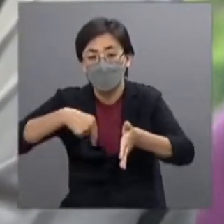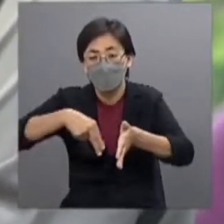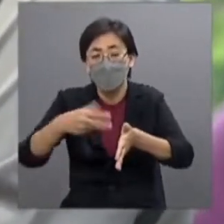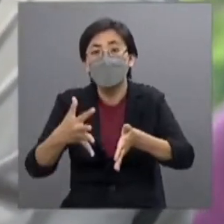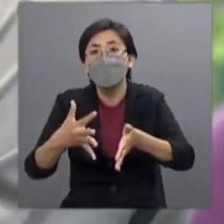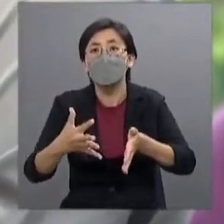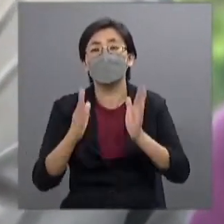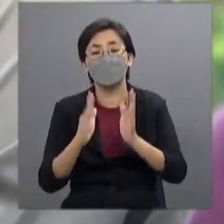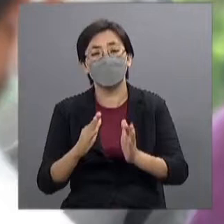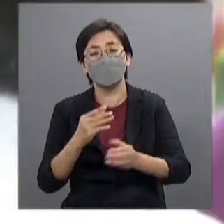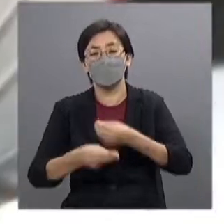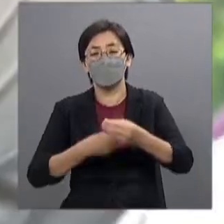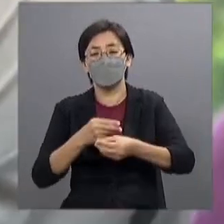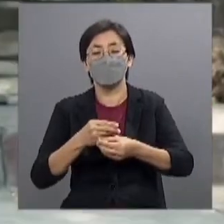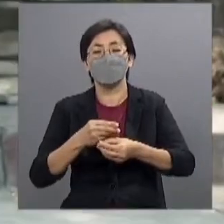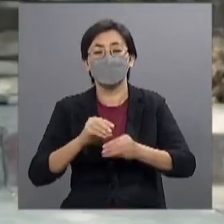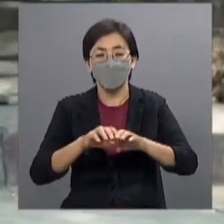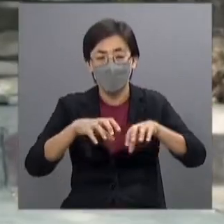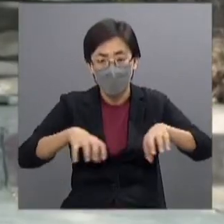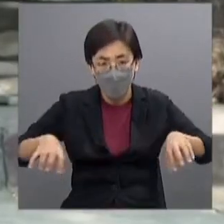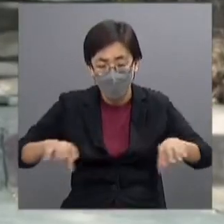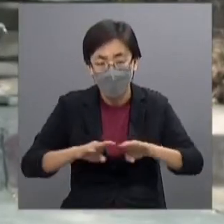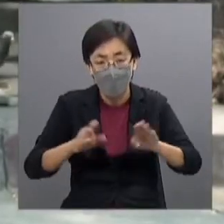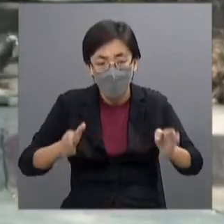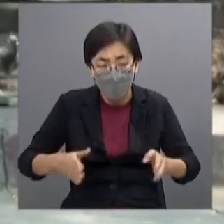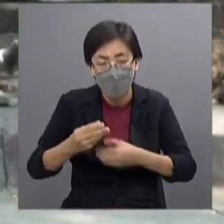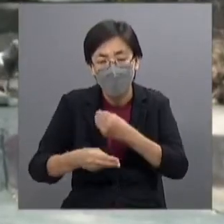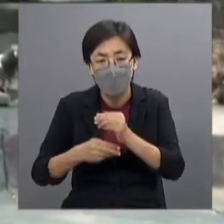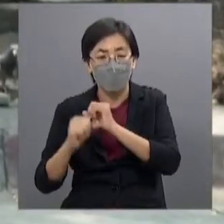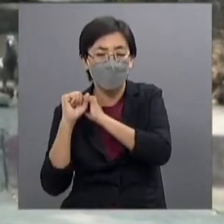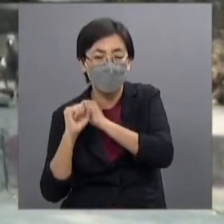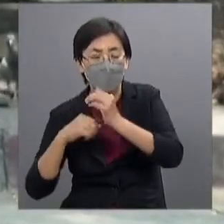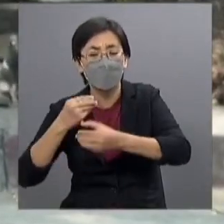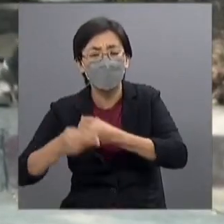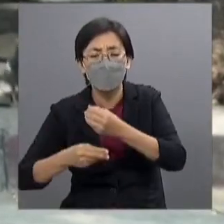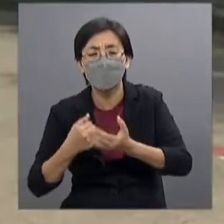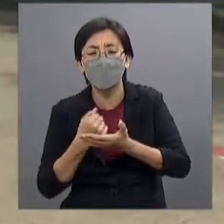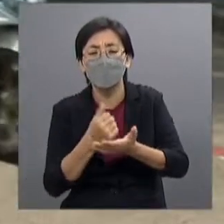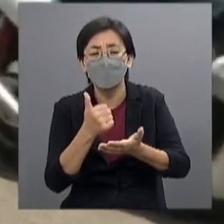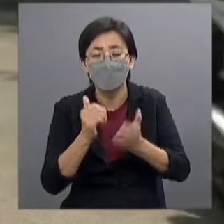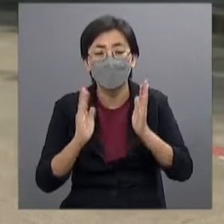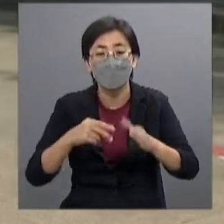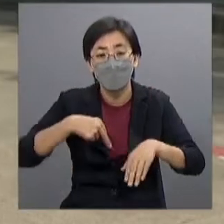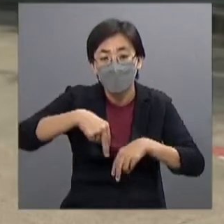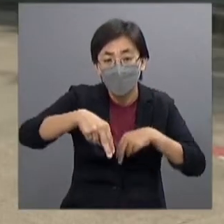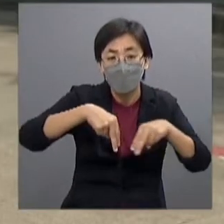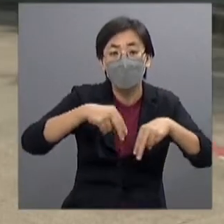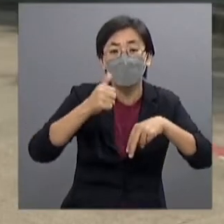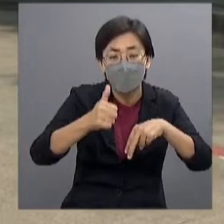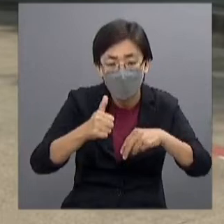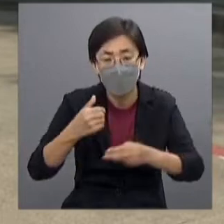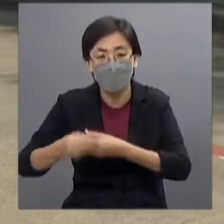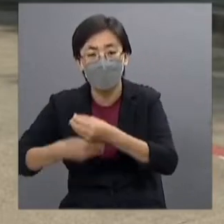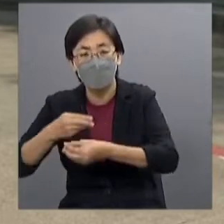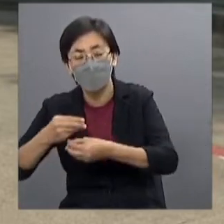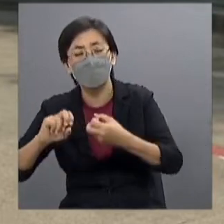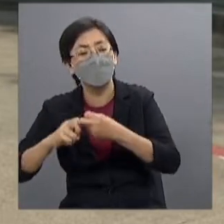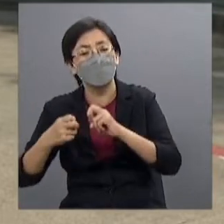เร่ได้แล้วก็จะเป็นทางออกที่ดีร่วมกันค่ะทั้งส่วนของคนเดินเท้าและกลุ่มผู้ค้าแล้วก็ไม่ต้องมาวิ่งหนีเทศกิจ